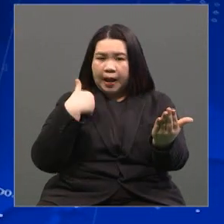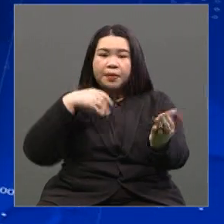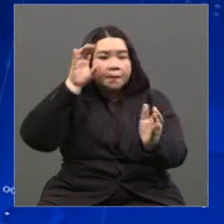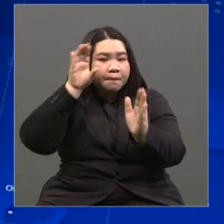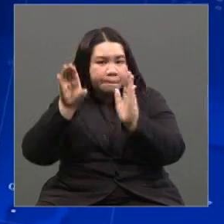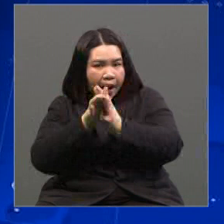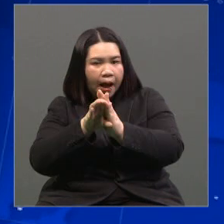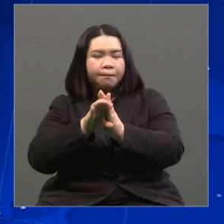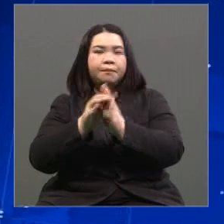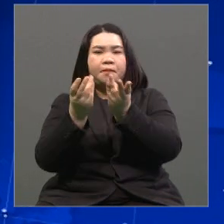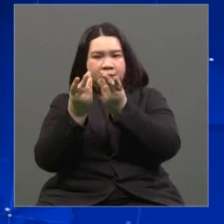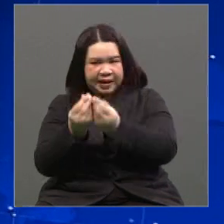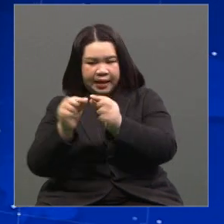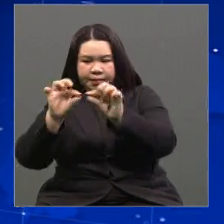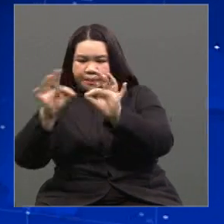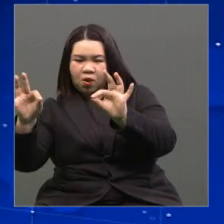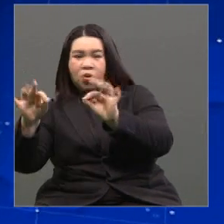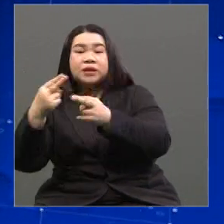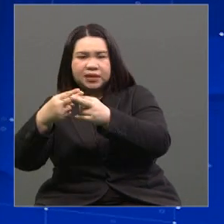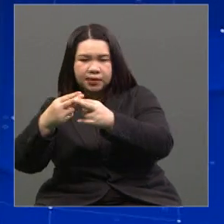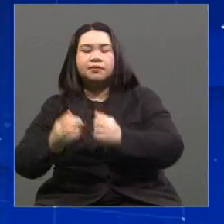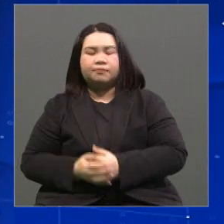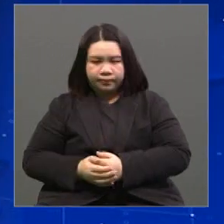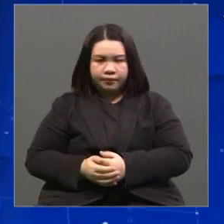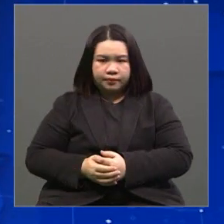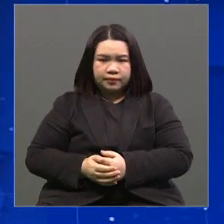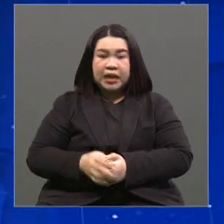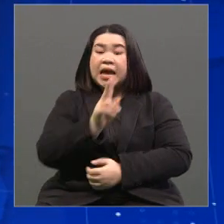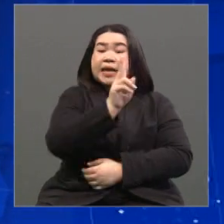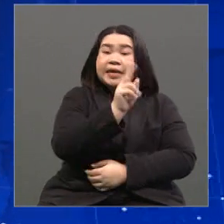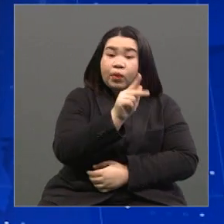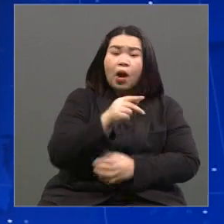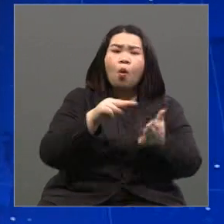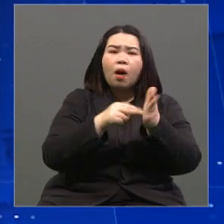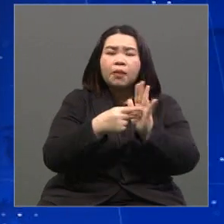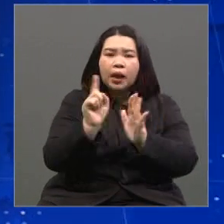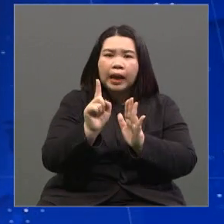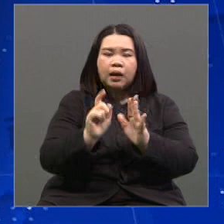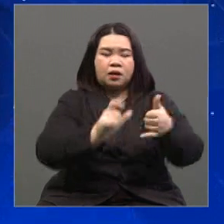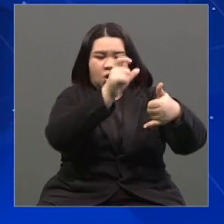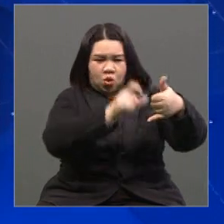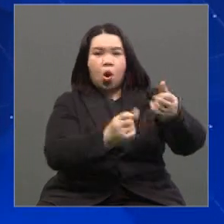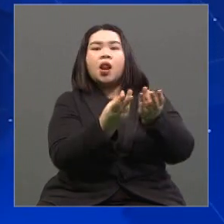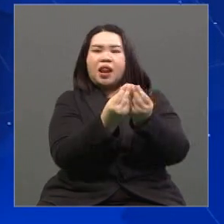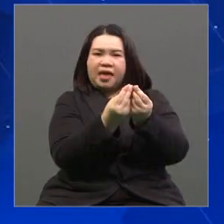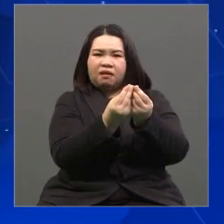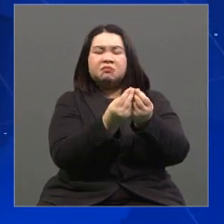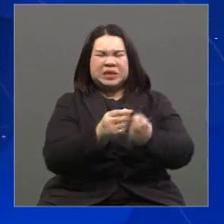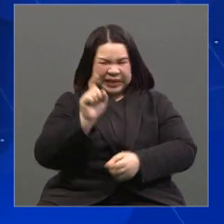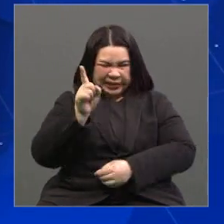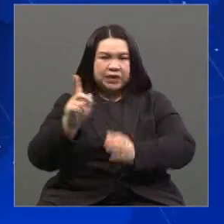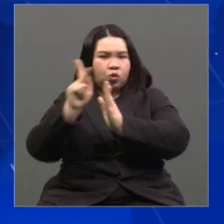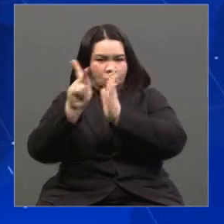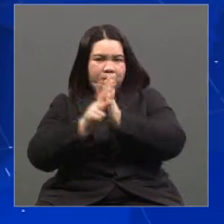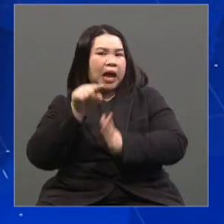โลโก้ทั้งชื่อพรรคแต่ฝั่งขวาเลือกสสเขตจะมีแค่หมายเลขเท่านั้นคือกฎหมายกำหนดว่าจะต้องต่างกันอย่าง